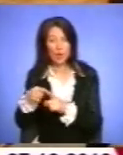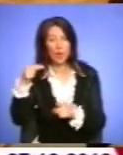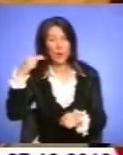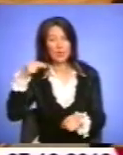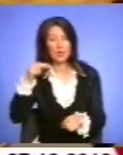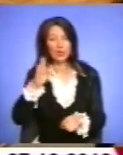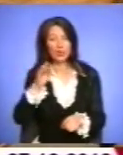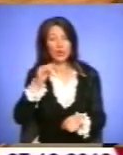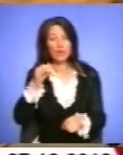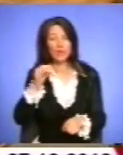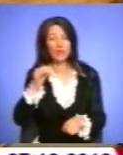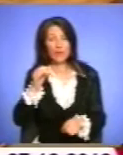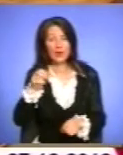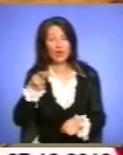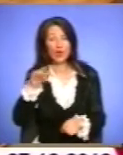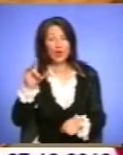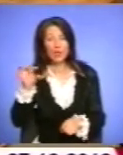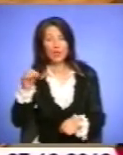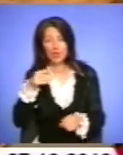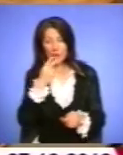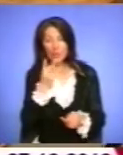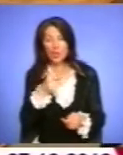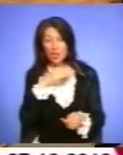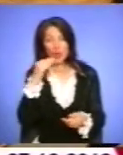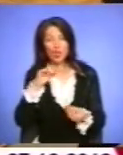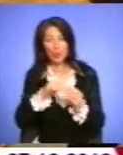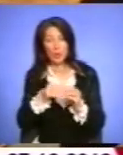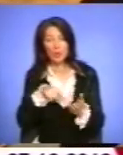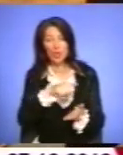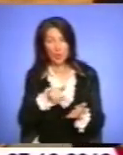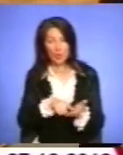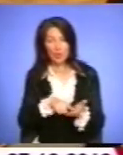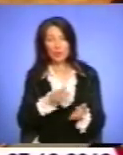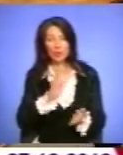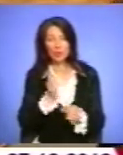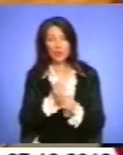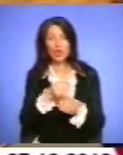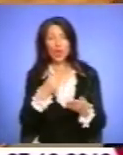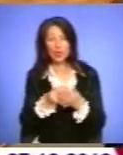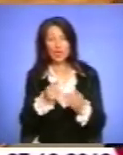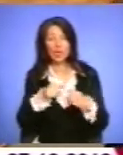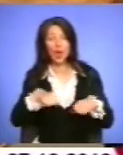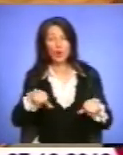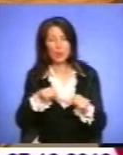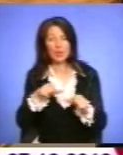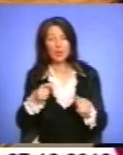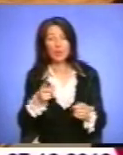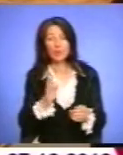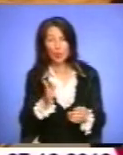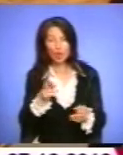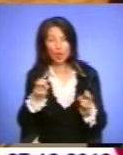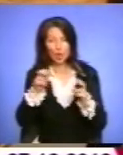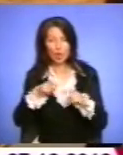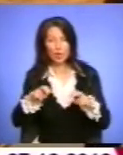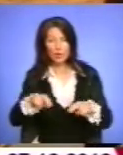він теж бачить багато проблемних питань сьогодні в бюджеті, і тому ж буде працювати бюджетна комісія, знову ж, яка, де будуть розглянути питання в